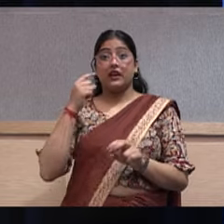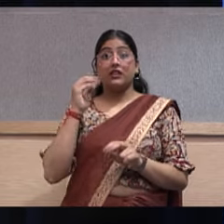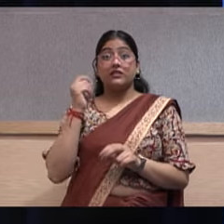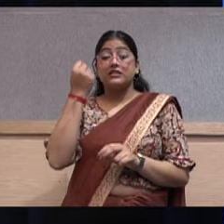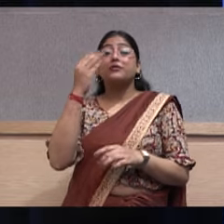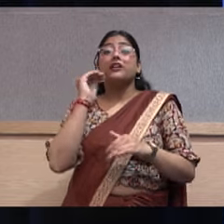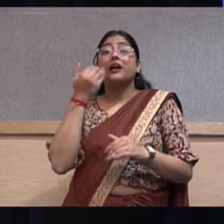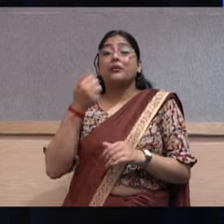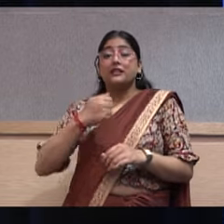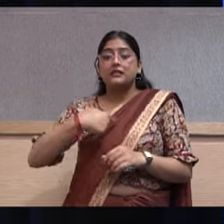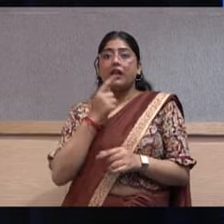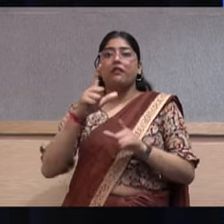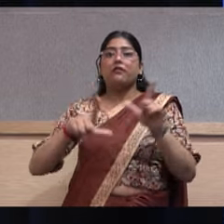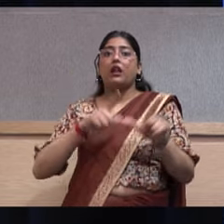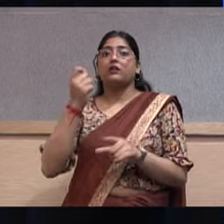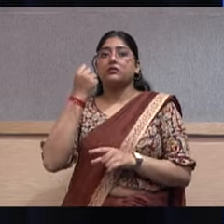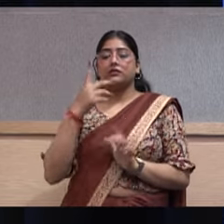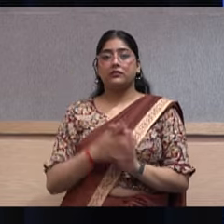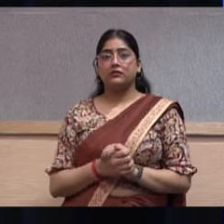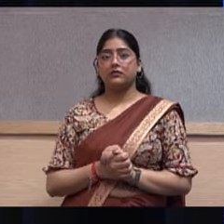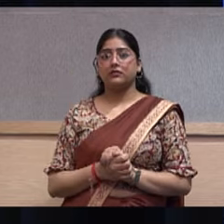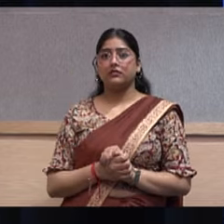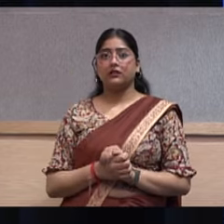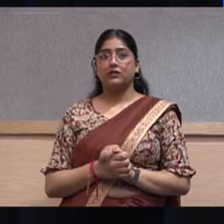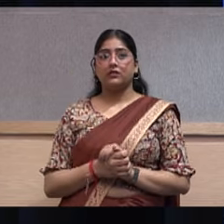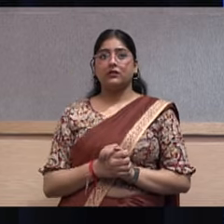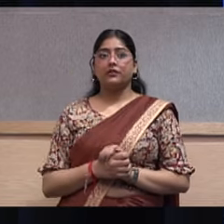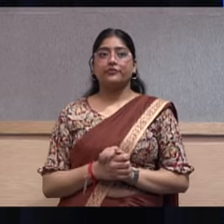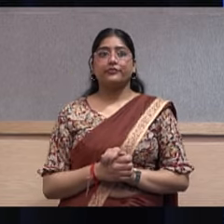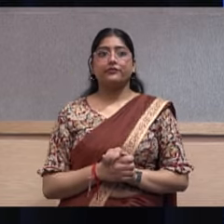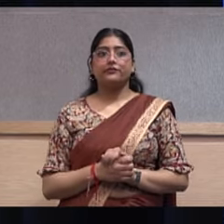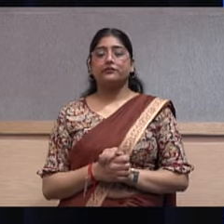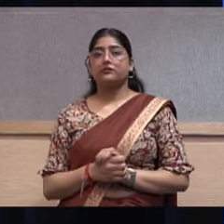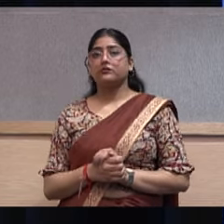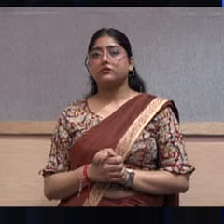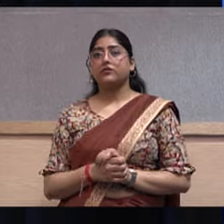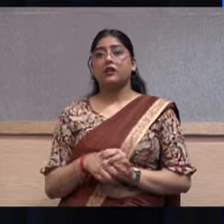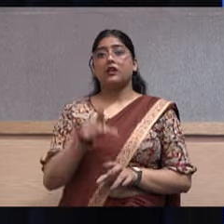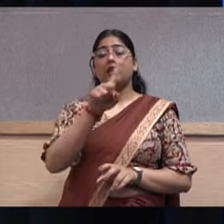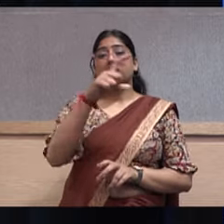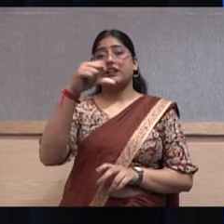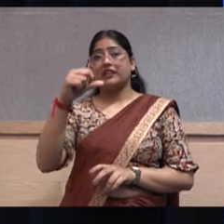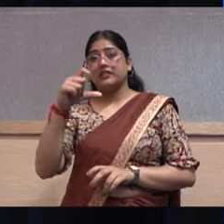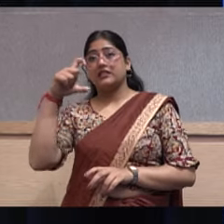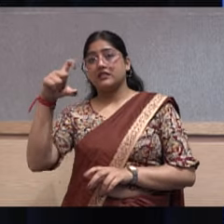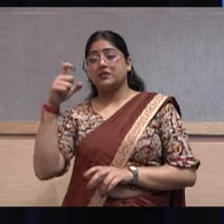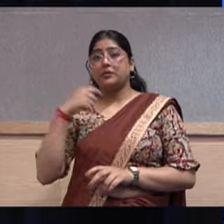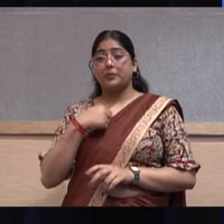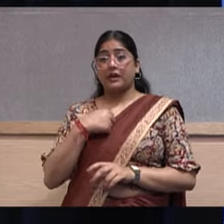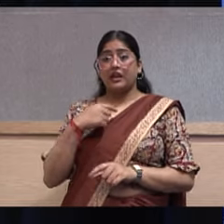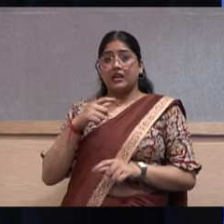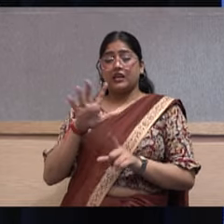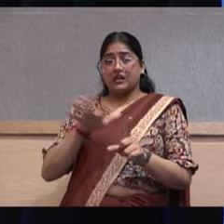समझेंगे मैं उस मैकल की अपमान से आज भी रजित हूं 19वीं सदी में मेरे सभ्यता को गाली देने